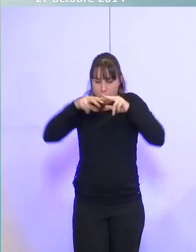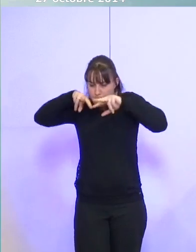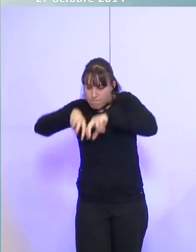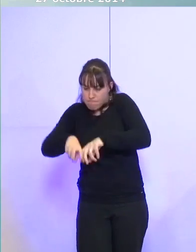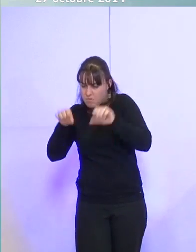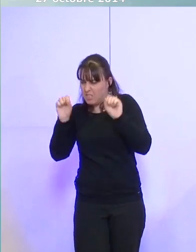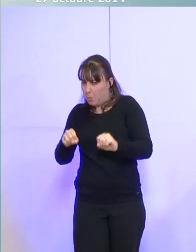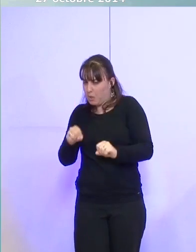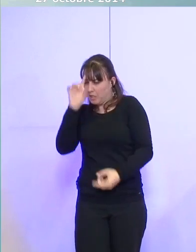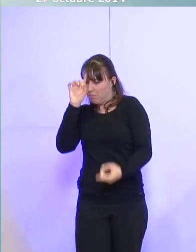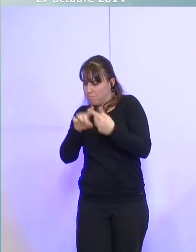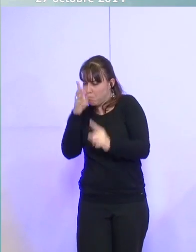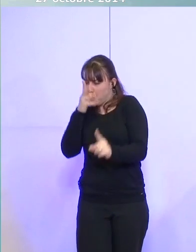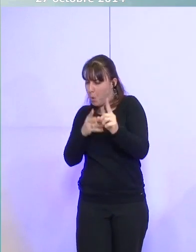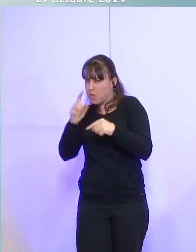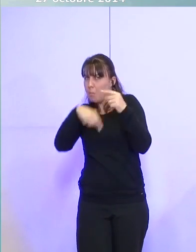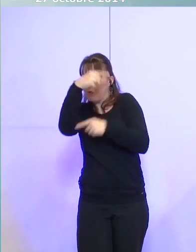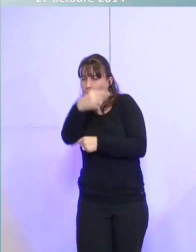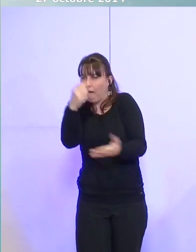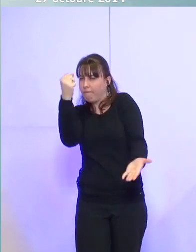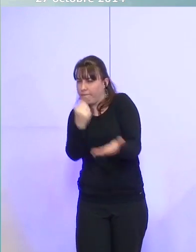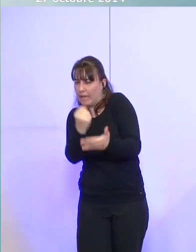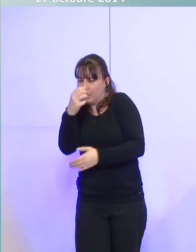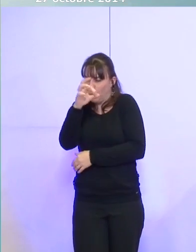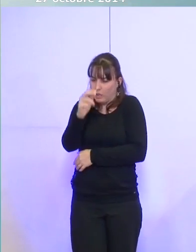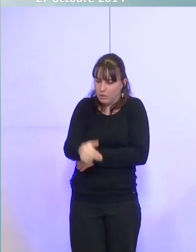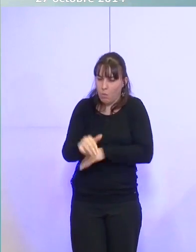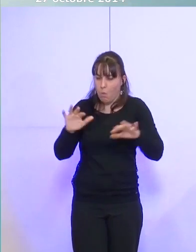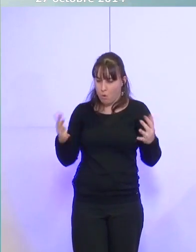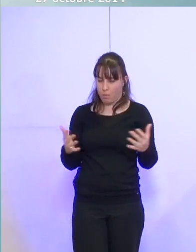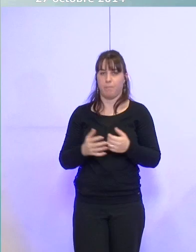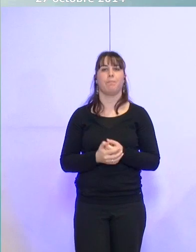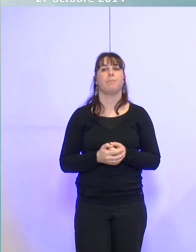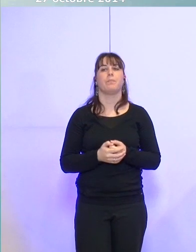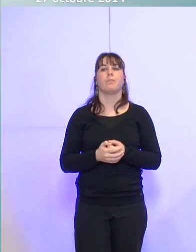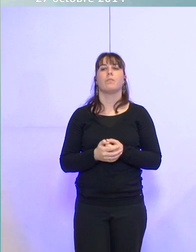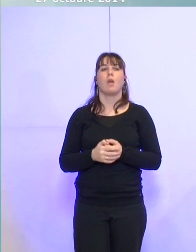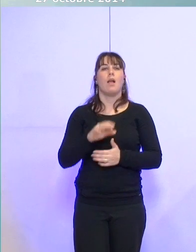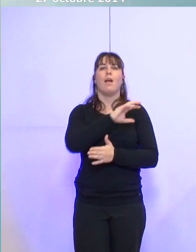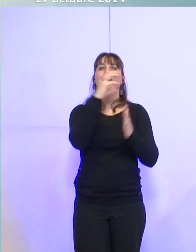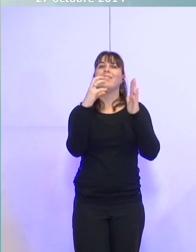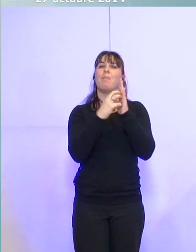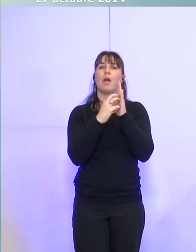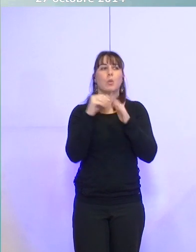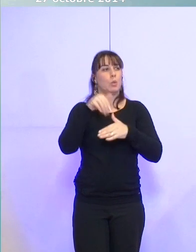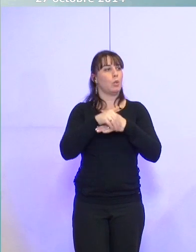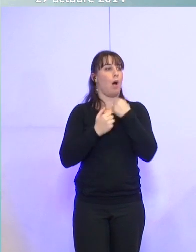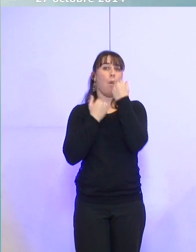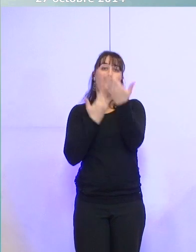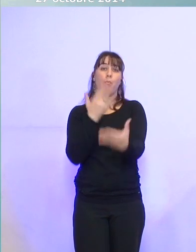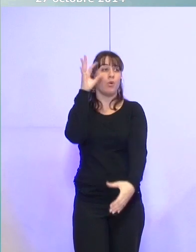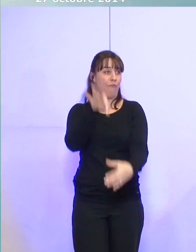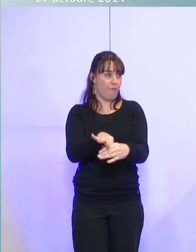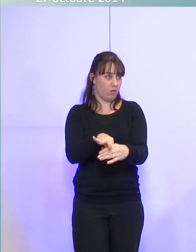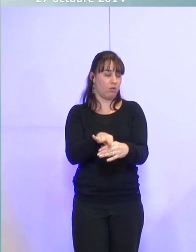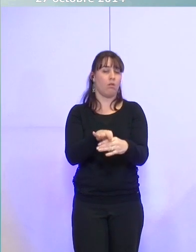la faisabilité la validité de ce modèle. Donc la délibération qui est proposée à votre vote ce soir est